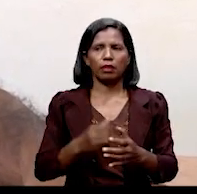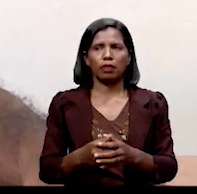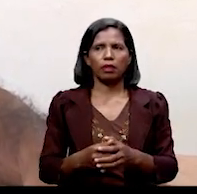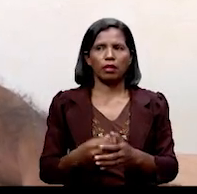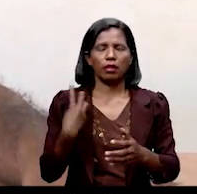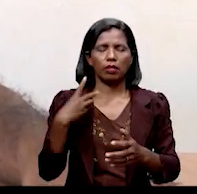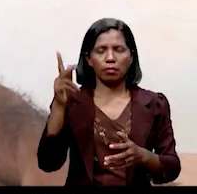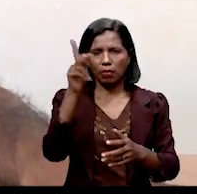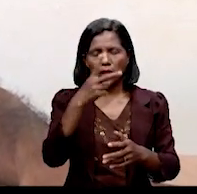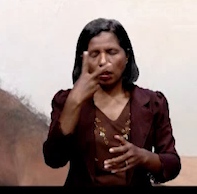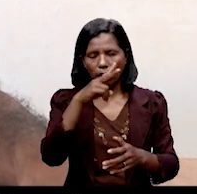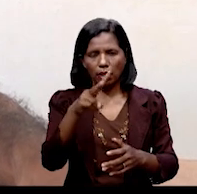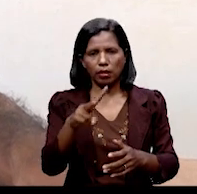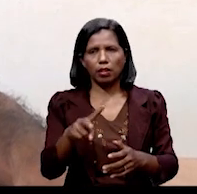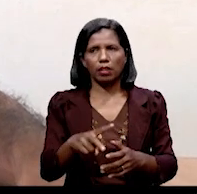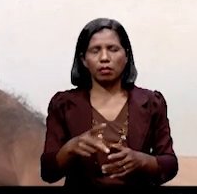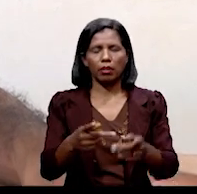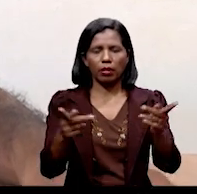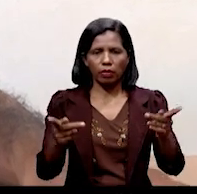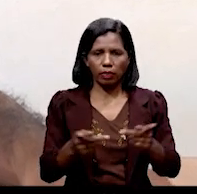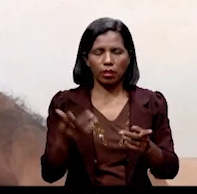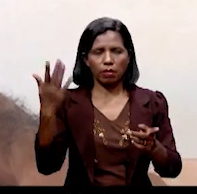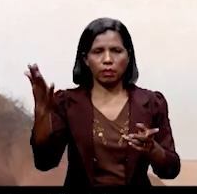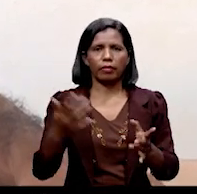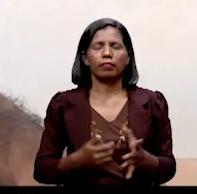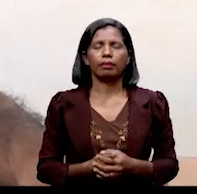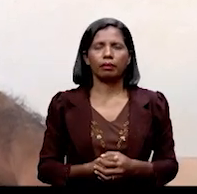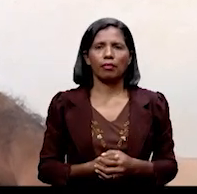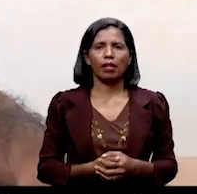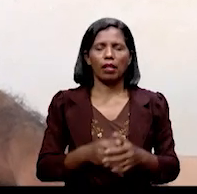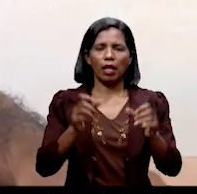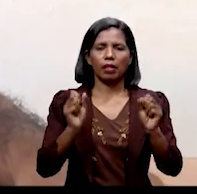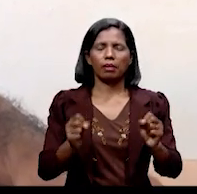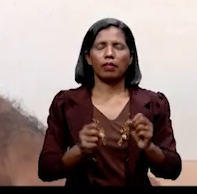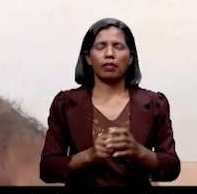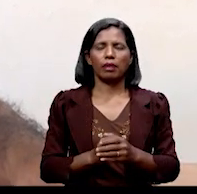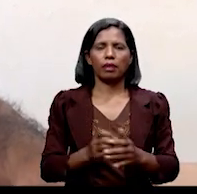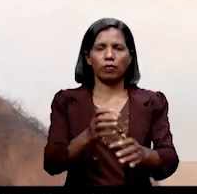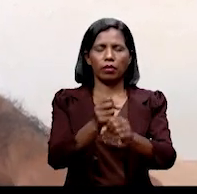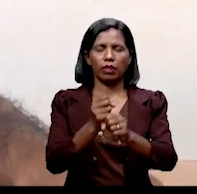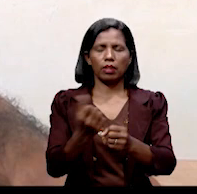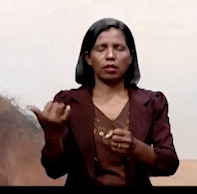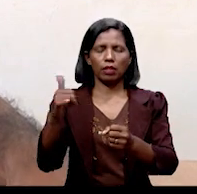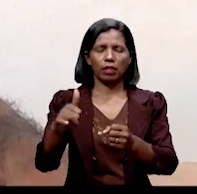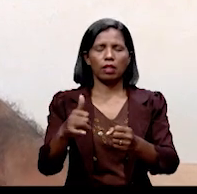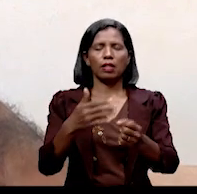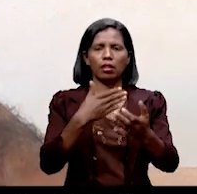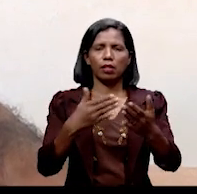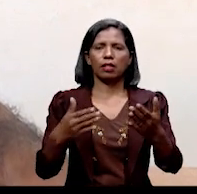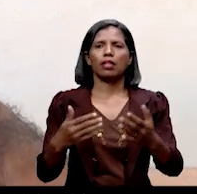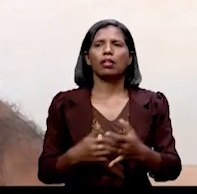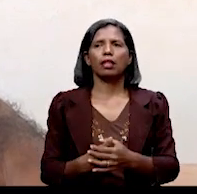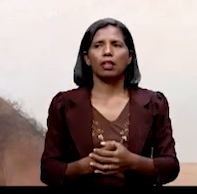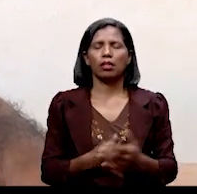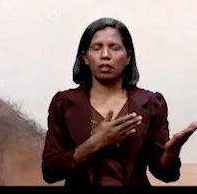patrole se akompanya sira pa ia fatin ne ba para atrone ho de foti sira san ruma karik si ihene ba karik